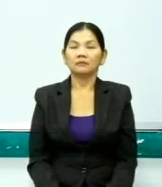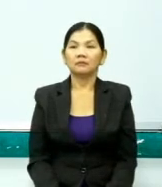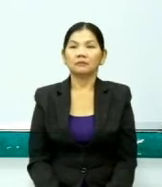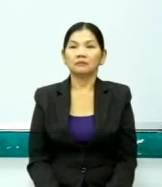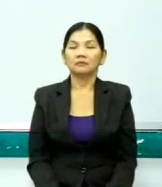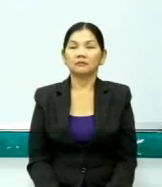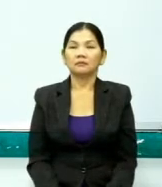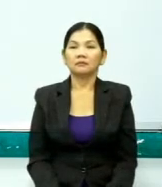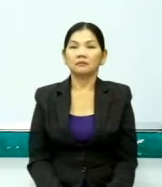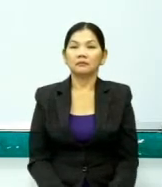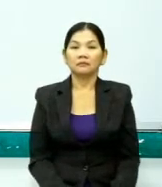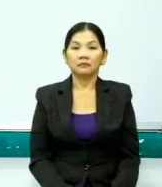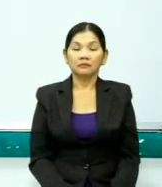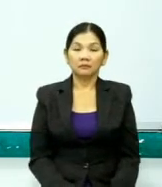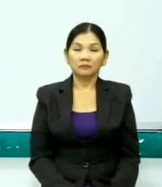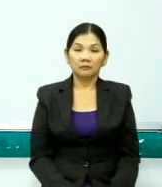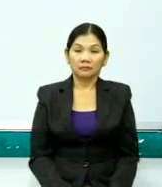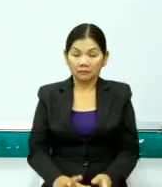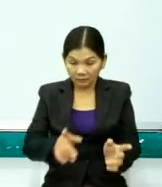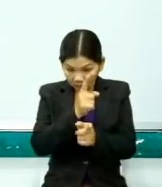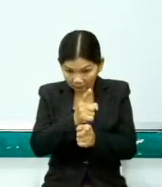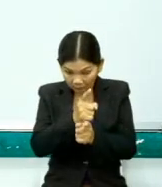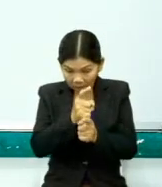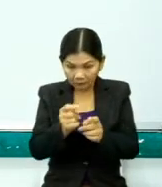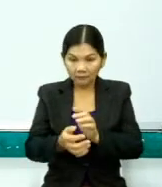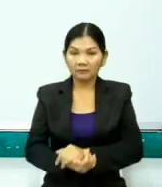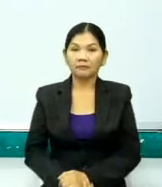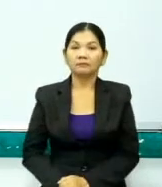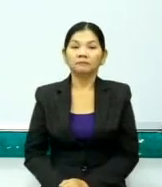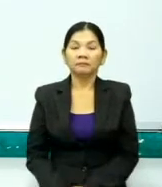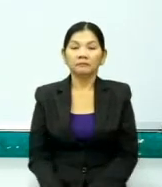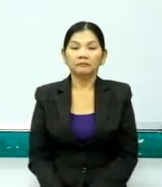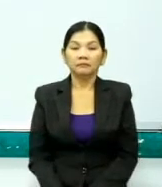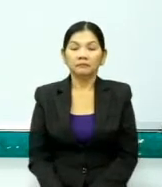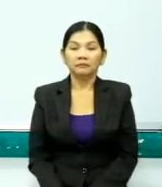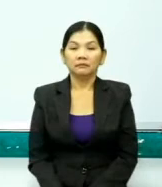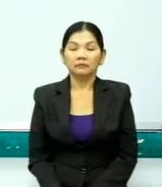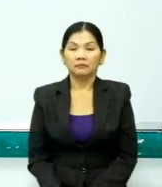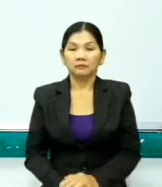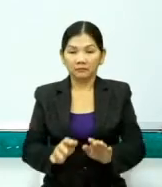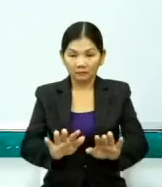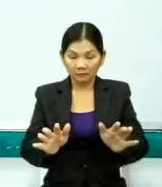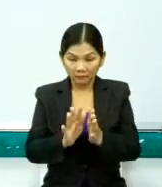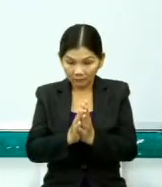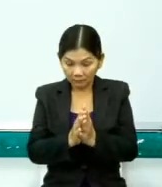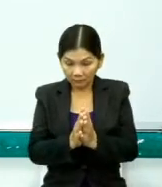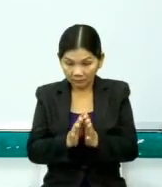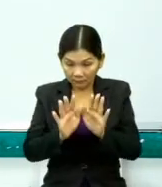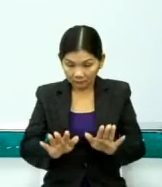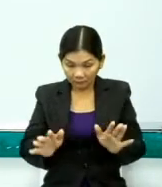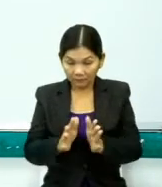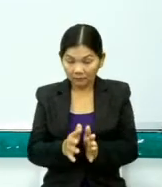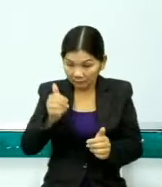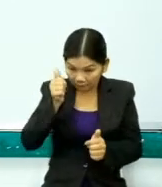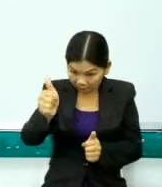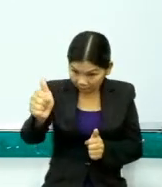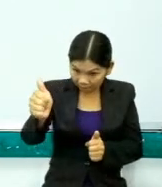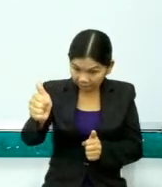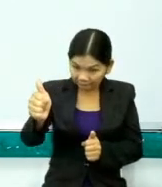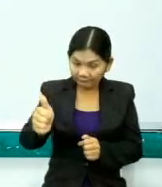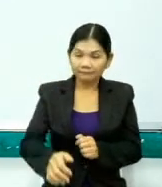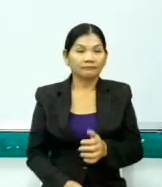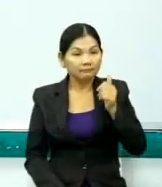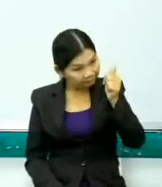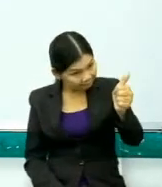chà ba trăm trời hỏi chà cứ con ban ấy cái con ban mẹ đai ở chà con